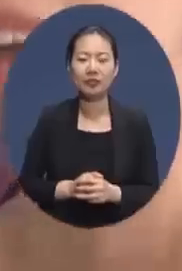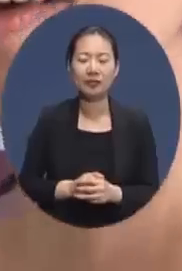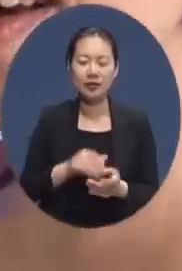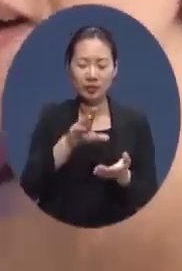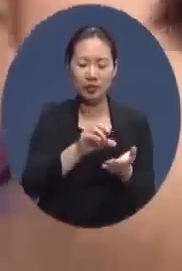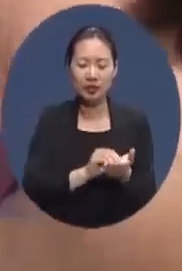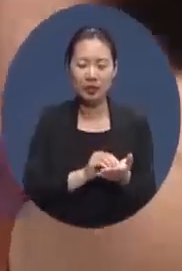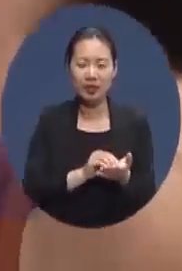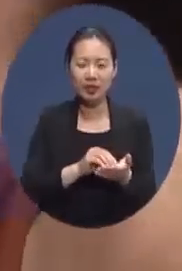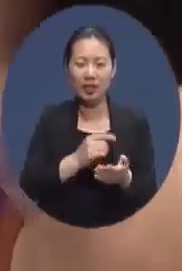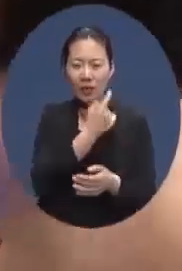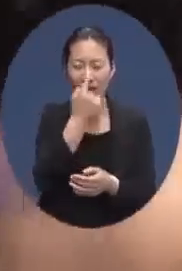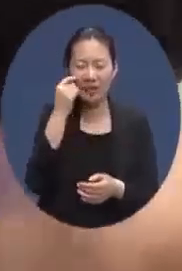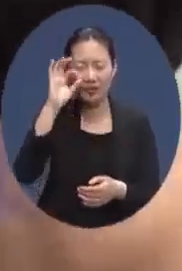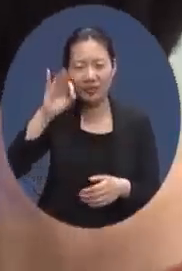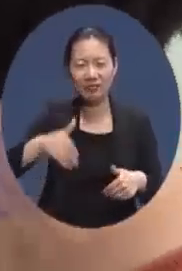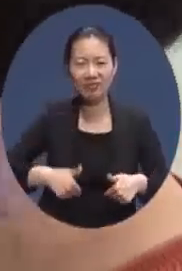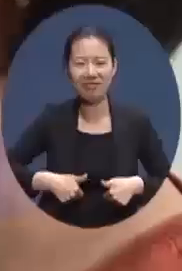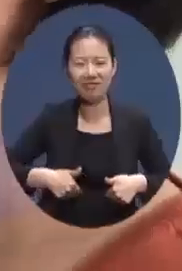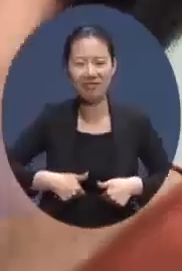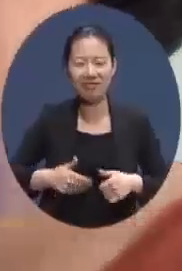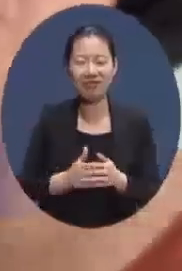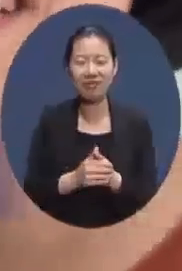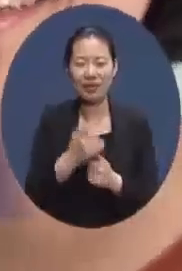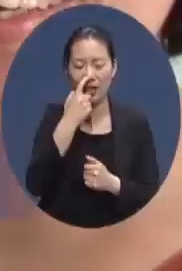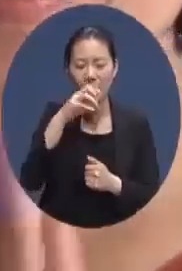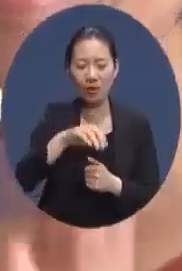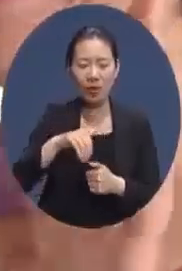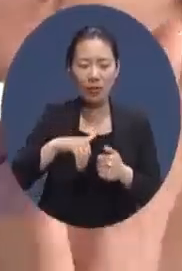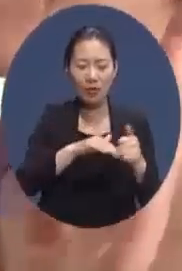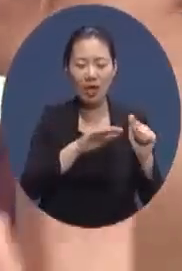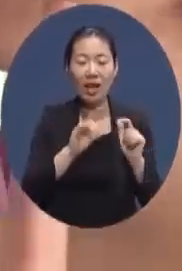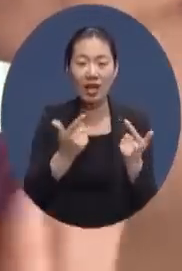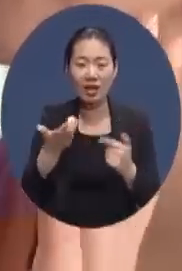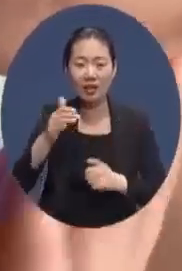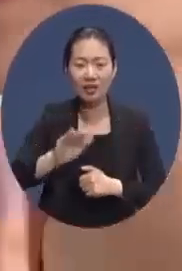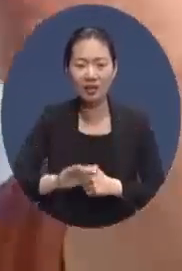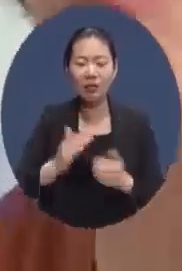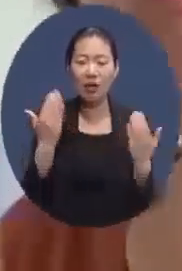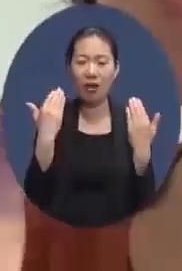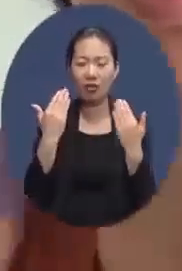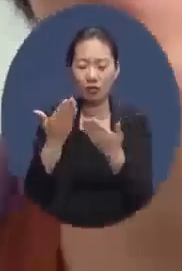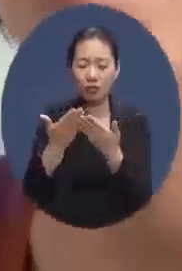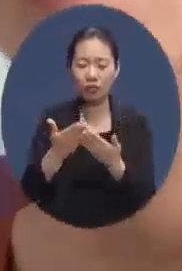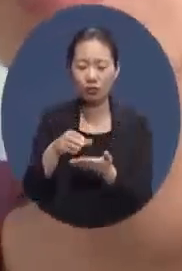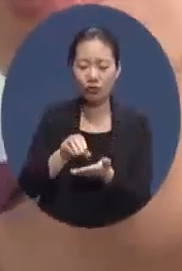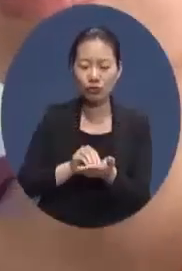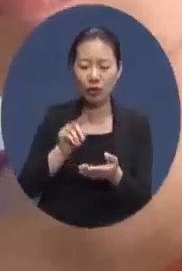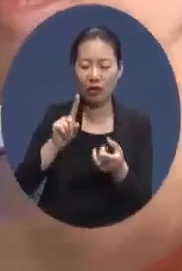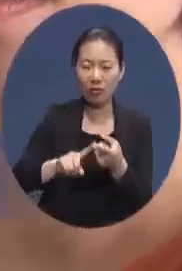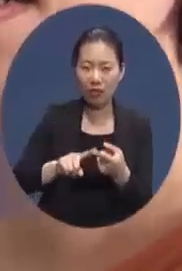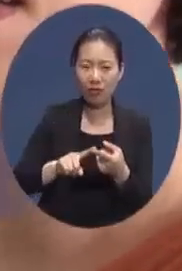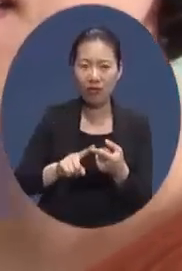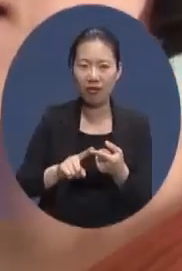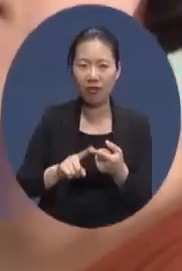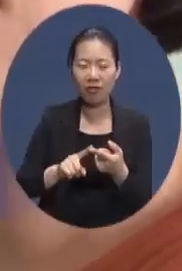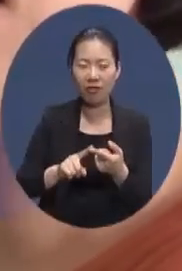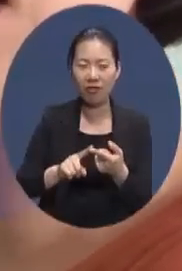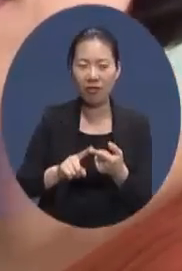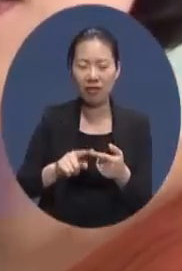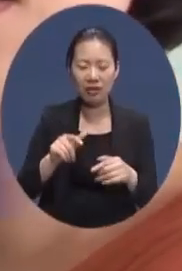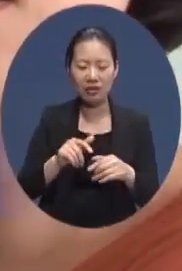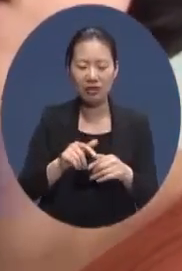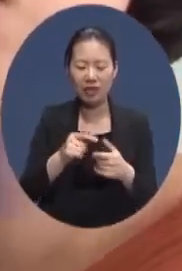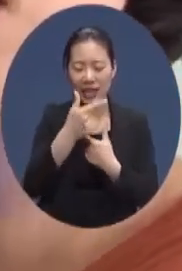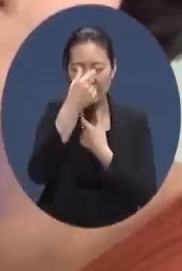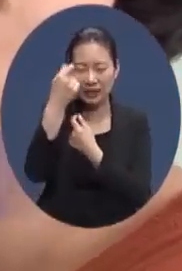숙제는 꼭 하게 해야 합니다. 뭐 학원을 꼭 보내야 되는 건 아니지만 학교에서 내주는 숙제나 이런 것들을 그